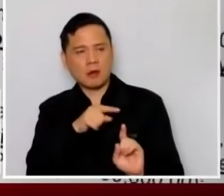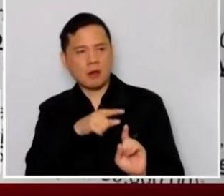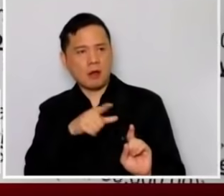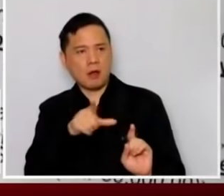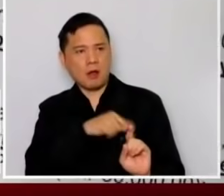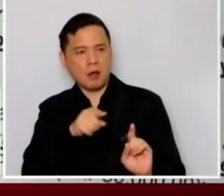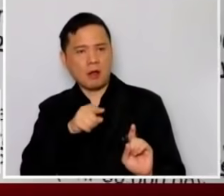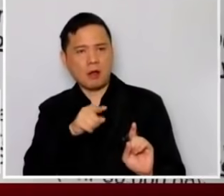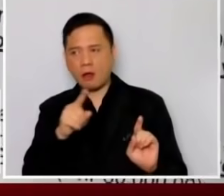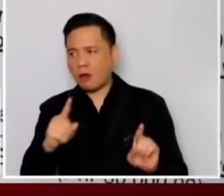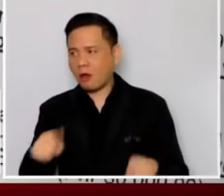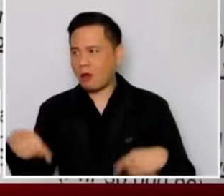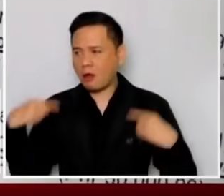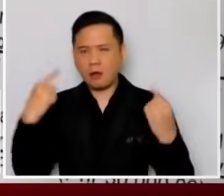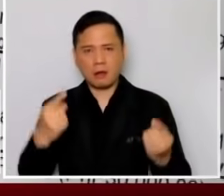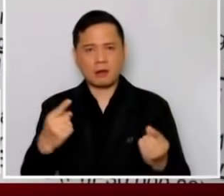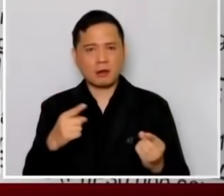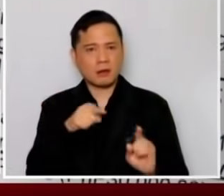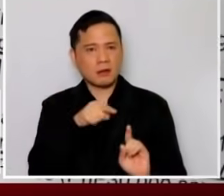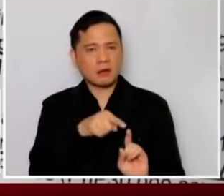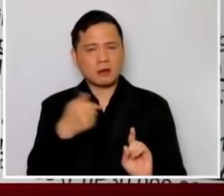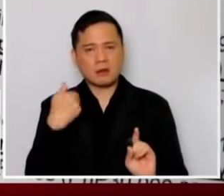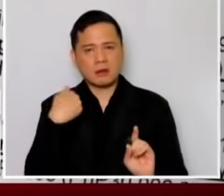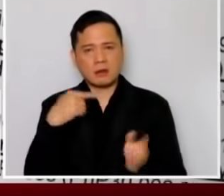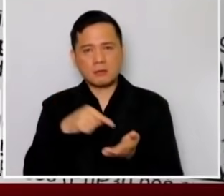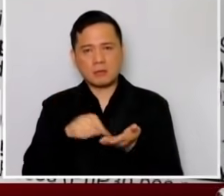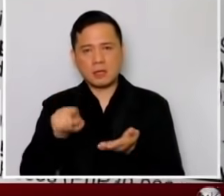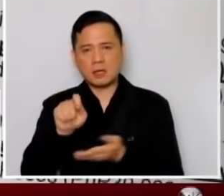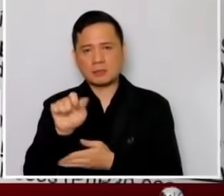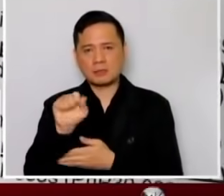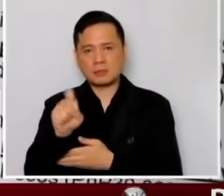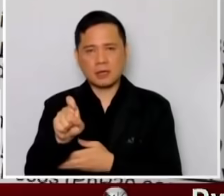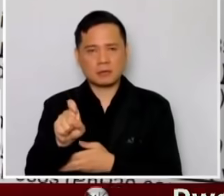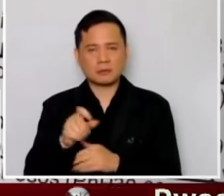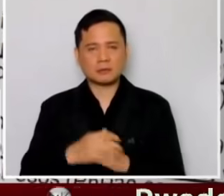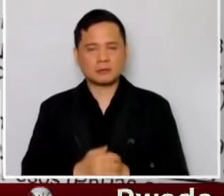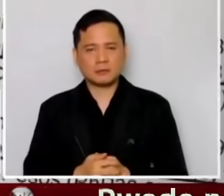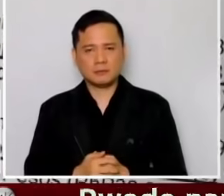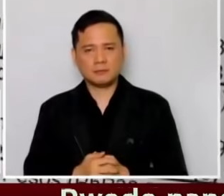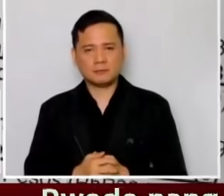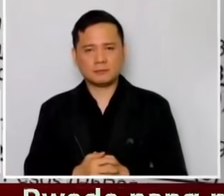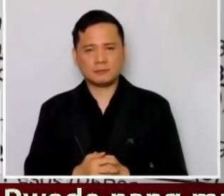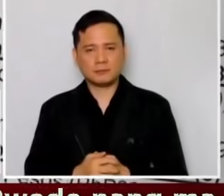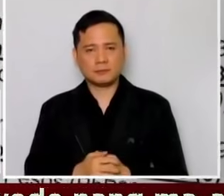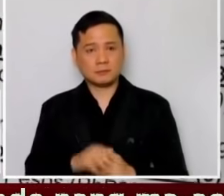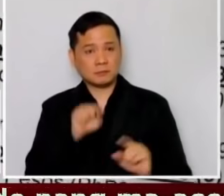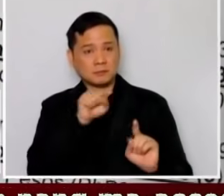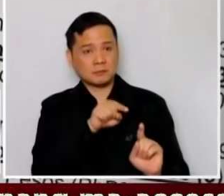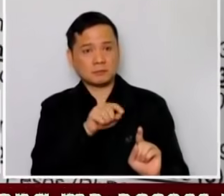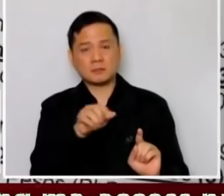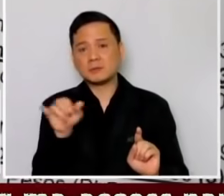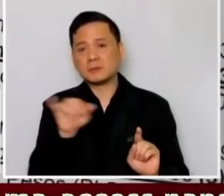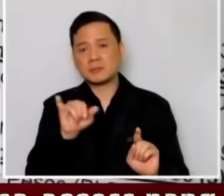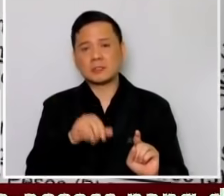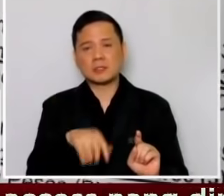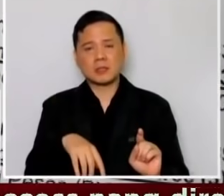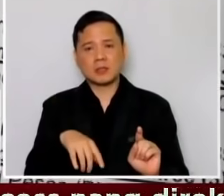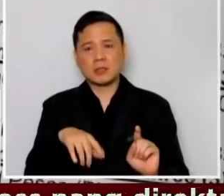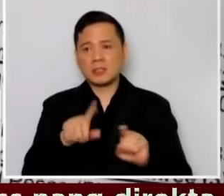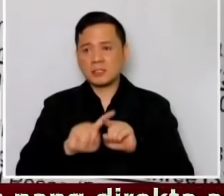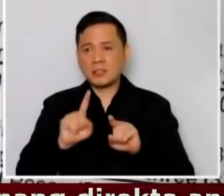kay Marcos kaugnay sa hindi pagbabayad ng income tax at hindi paghahain ng income tax returns